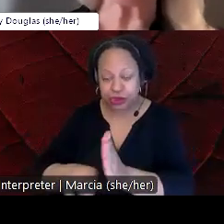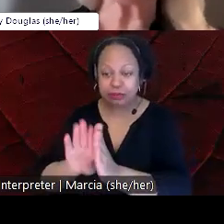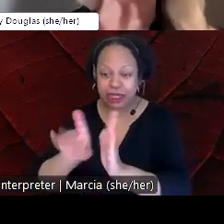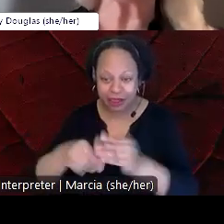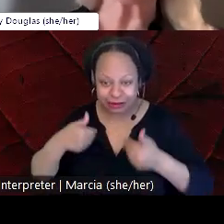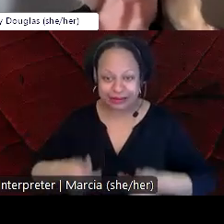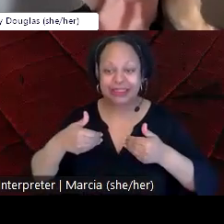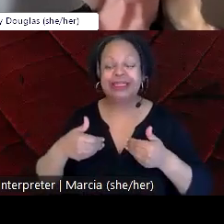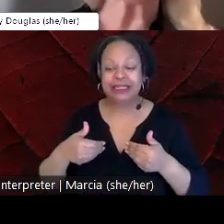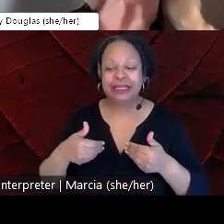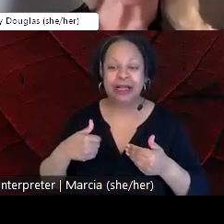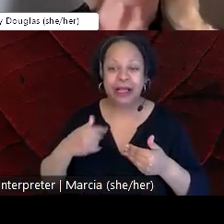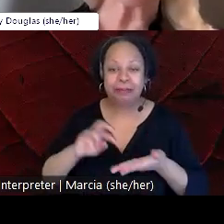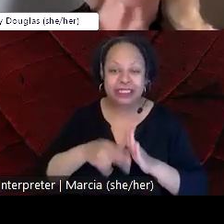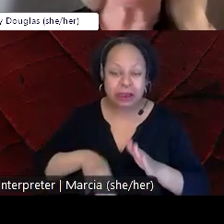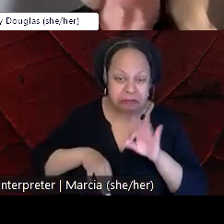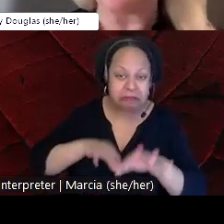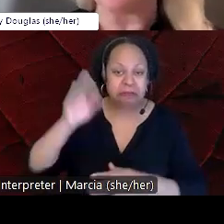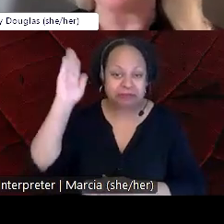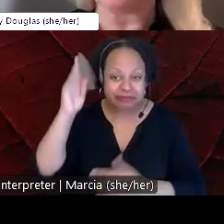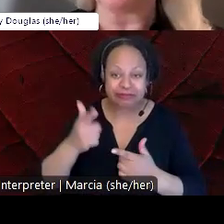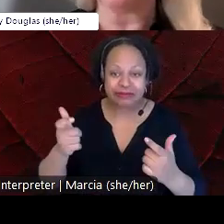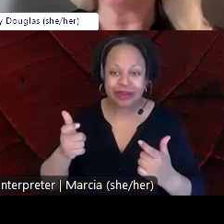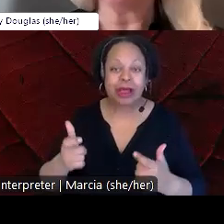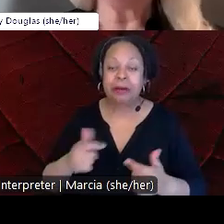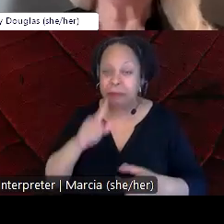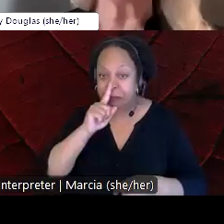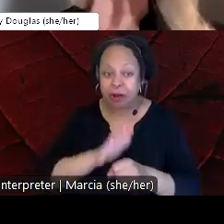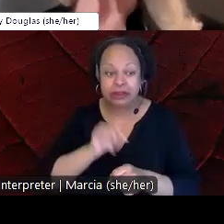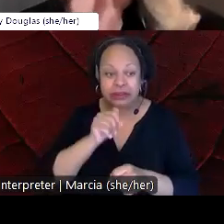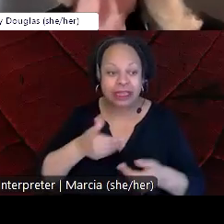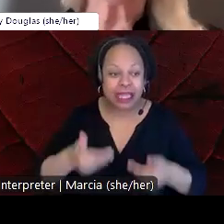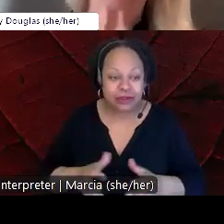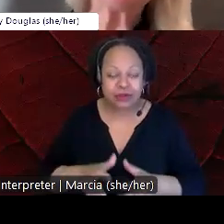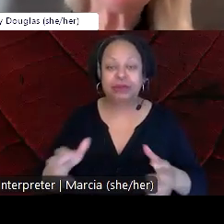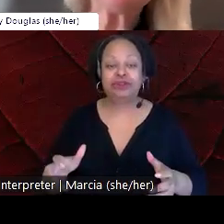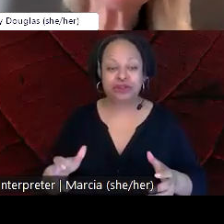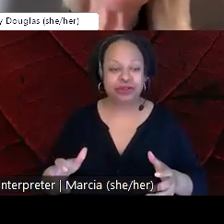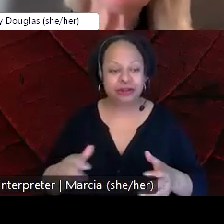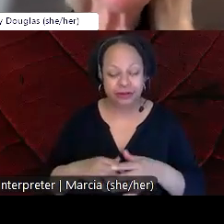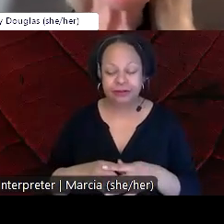quelques euh, données de recherche. Je vous promets, ça ne sera pas trop lourd,